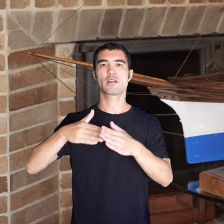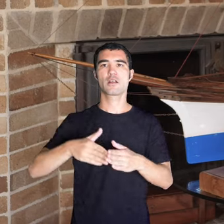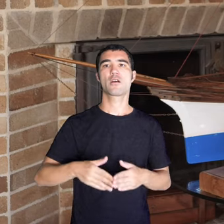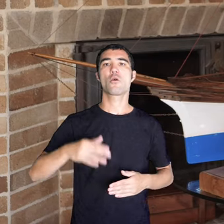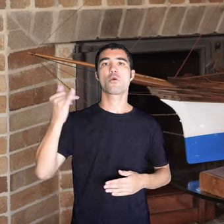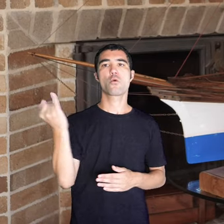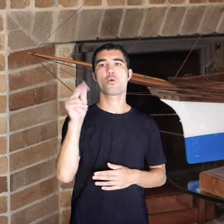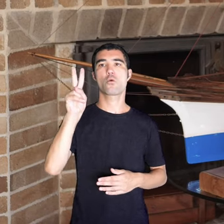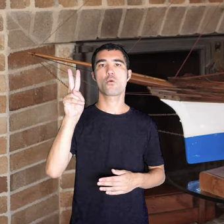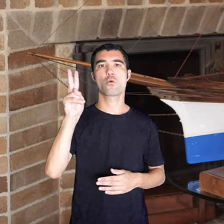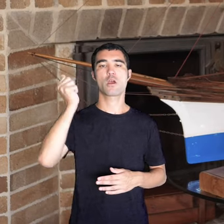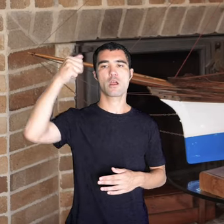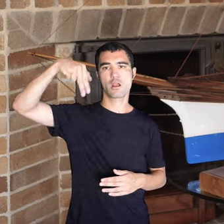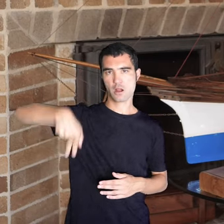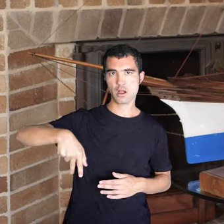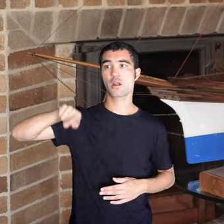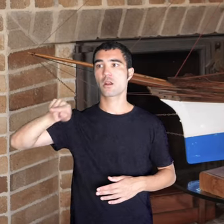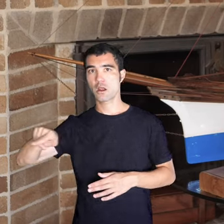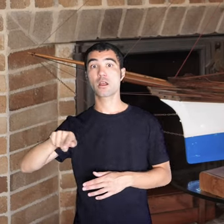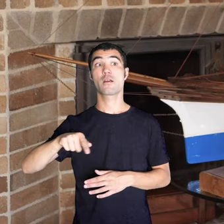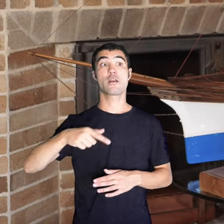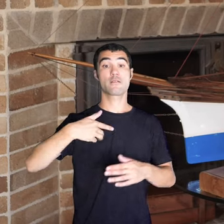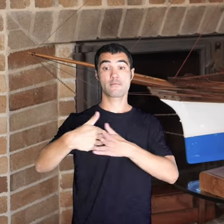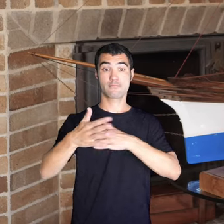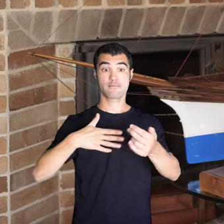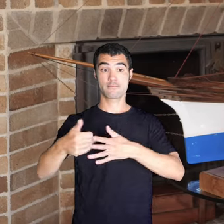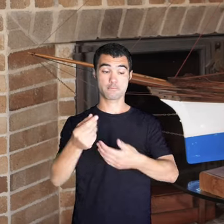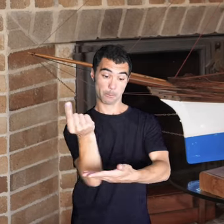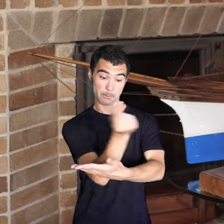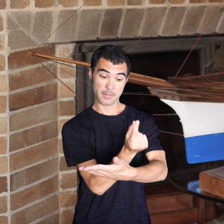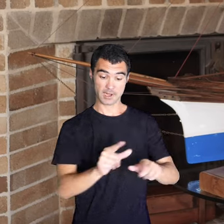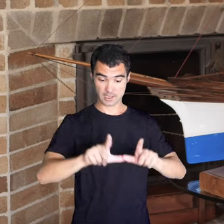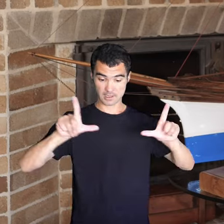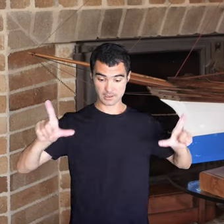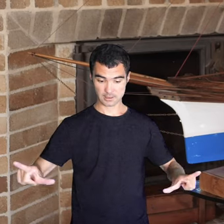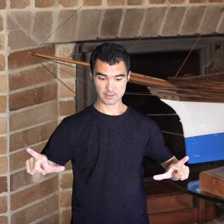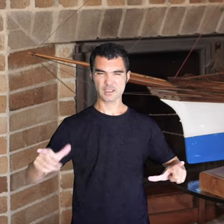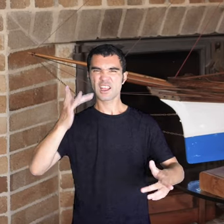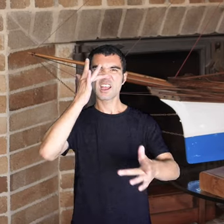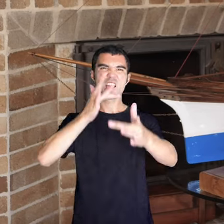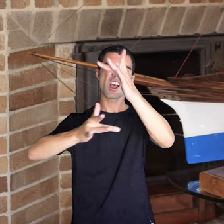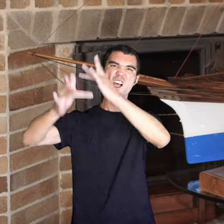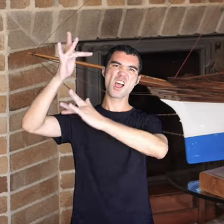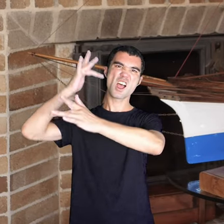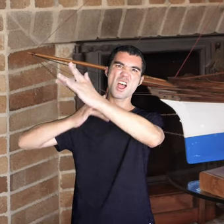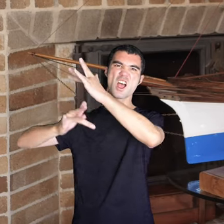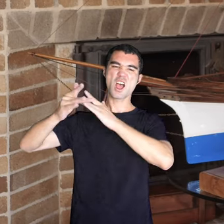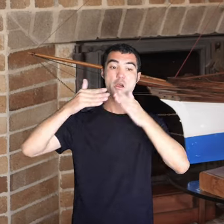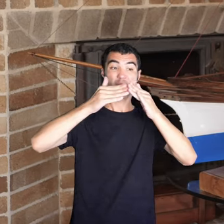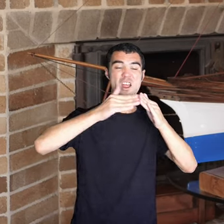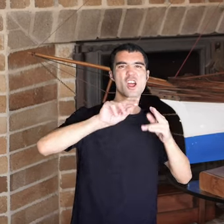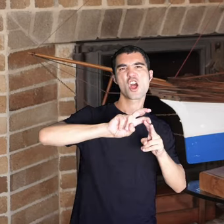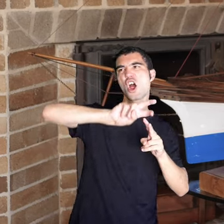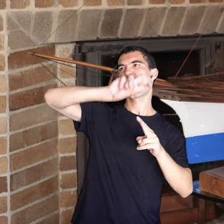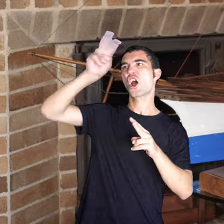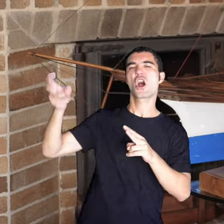aquests barcos els fèrem damunt plantilles antigues d'un